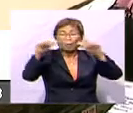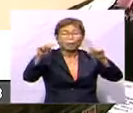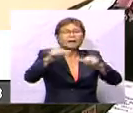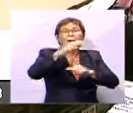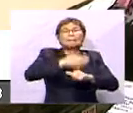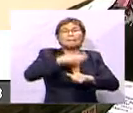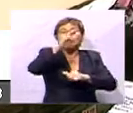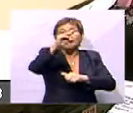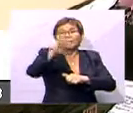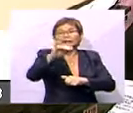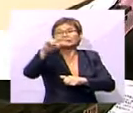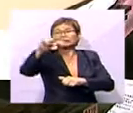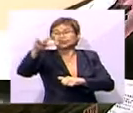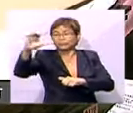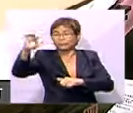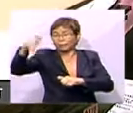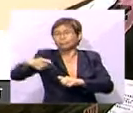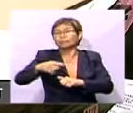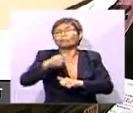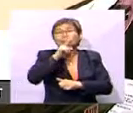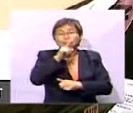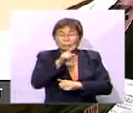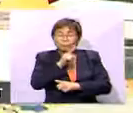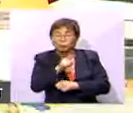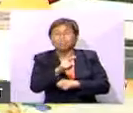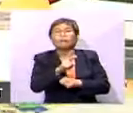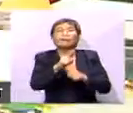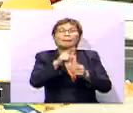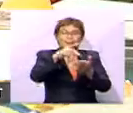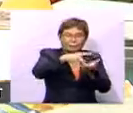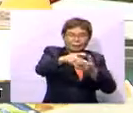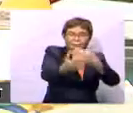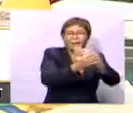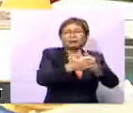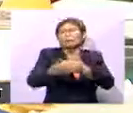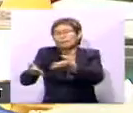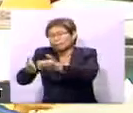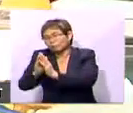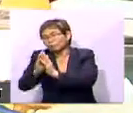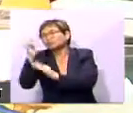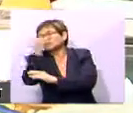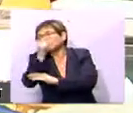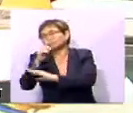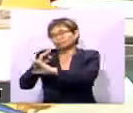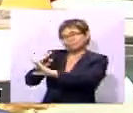MyGCAP juga mampu memastikan masalah berkaitan bayaran balik dan kes tuntutan palsu dielakkan.